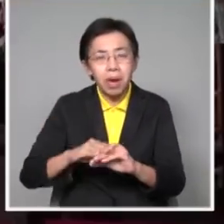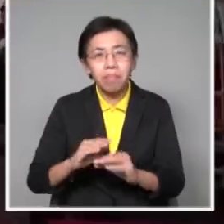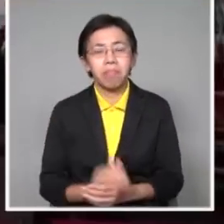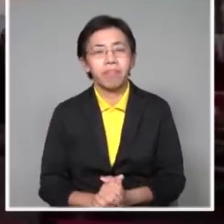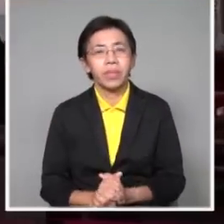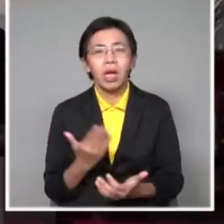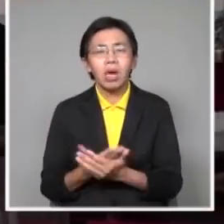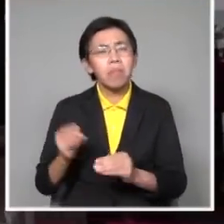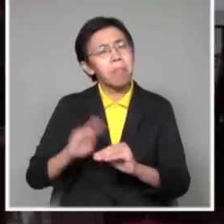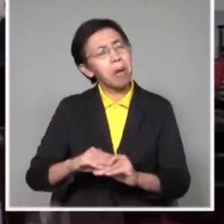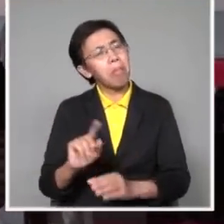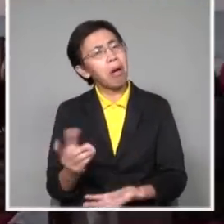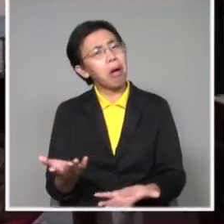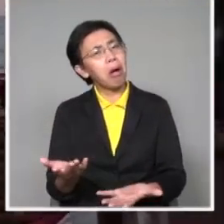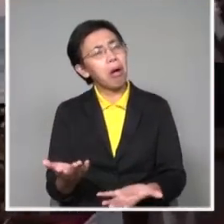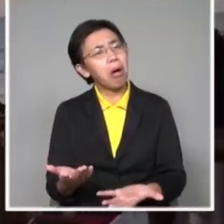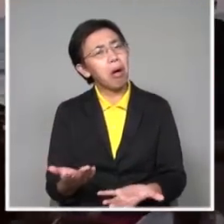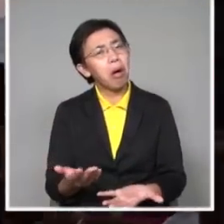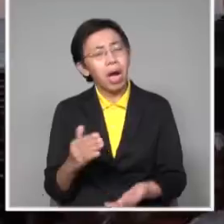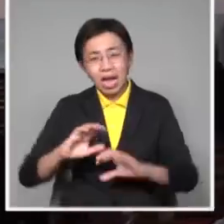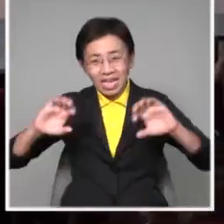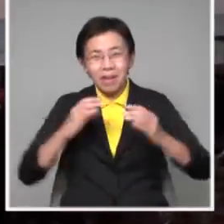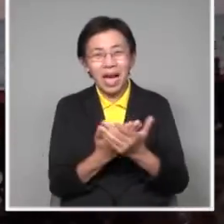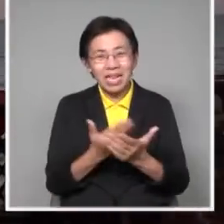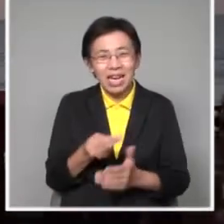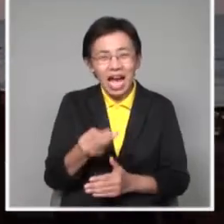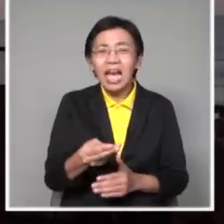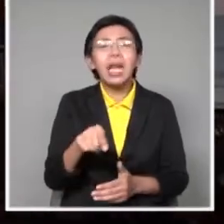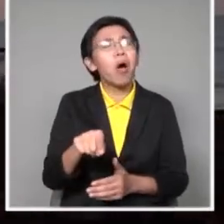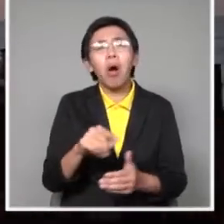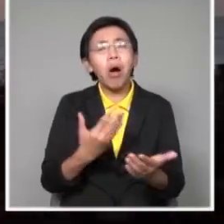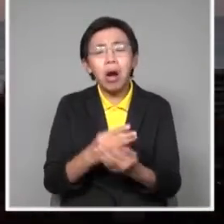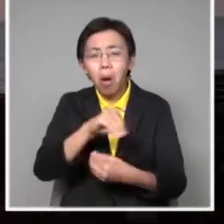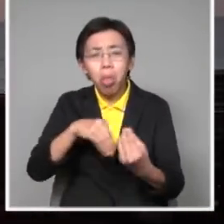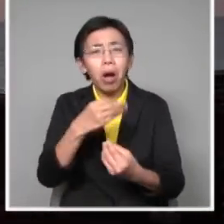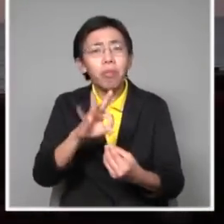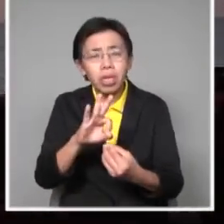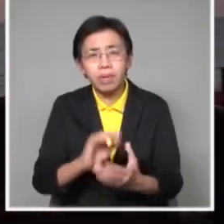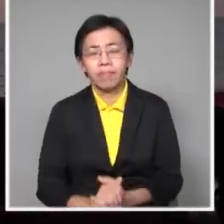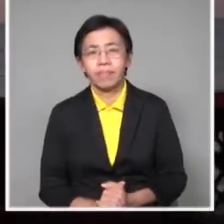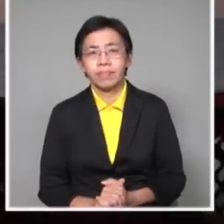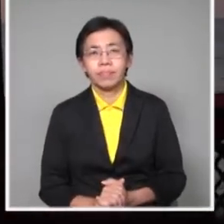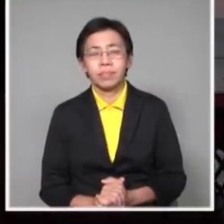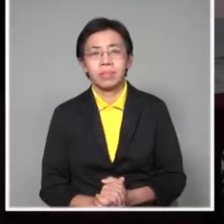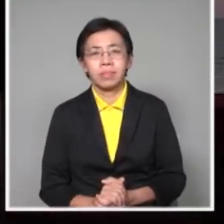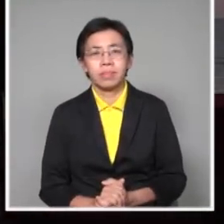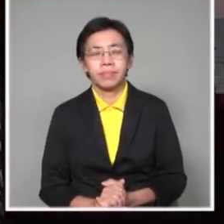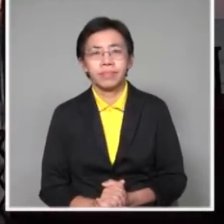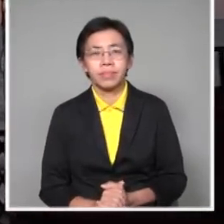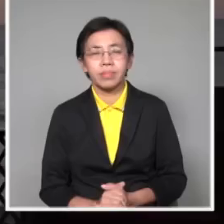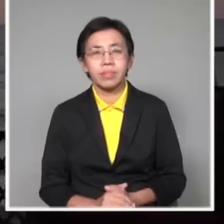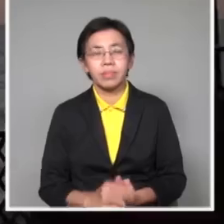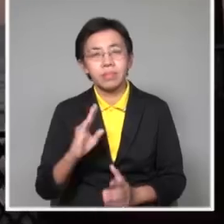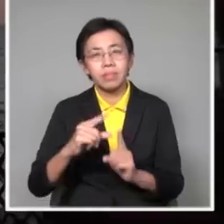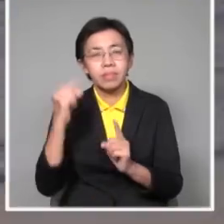เลยนั่นแปลว่าโรงแรมเนี่ยได้ส่วนต่างจากรัฐบาลไปแบบฟรีๆนะคะนอกจากนี้ยังพบว่าออนไลน์ทราเวลเอเจนซี่ที่เข้าร่วมโคร